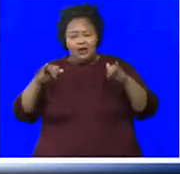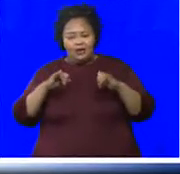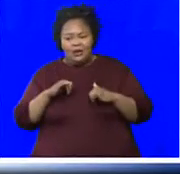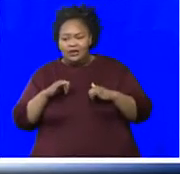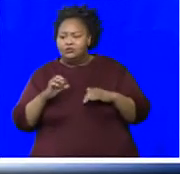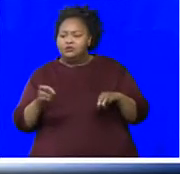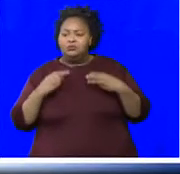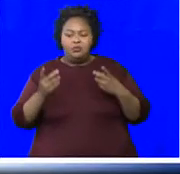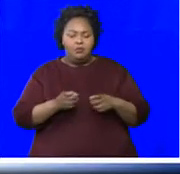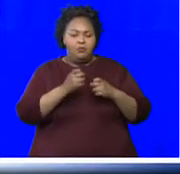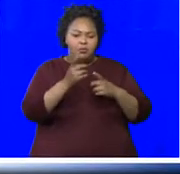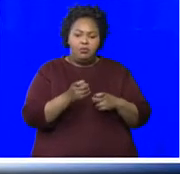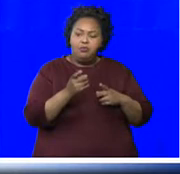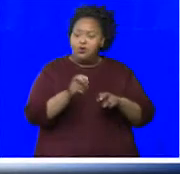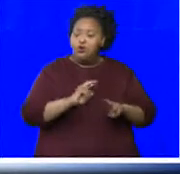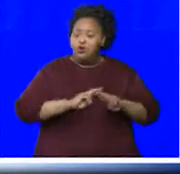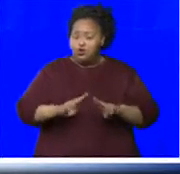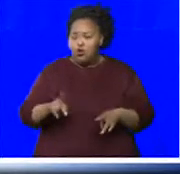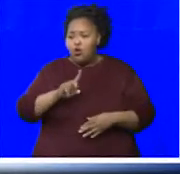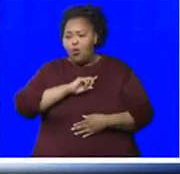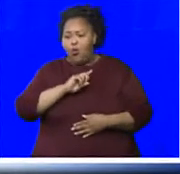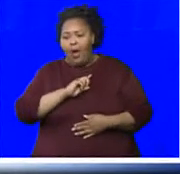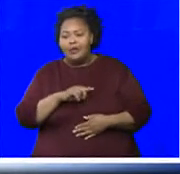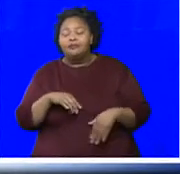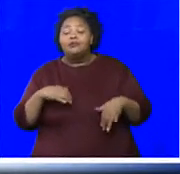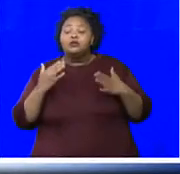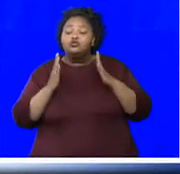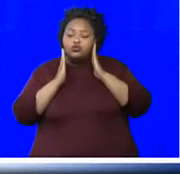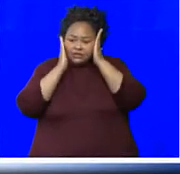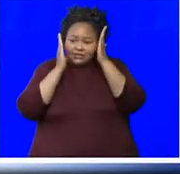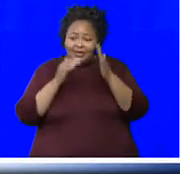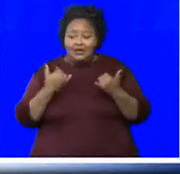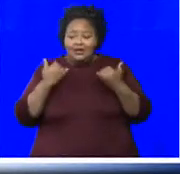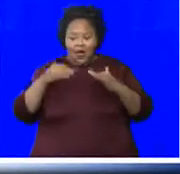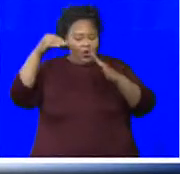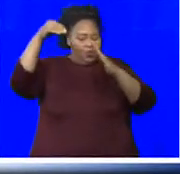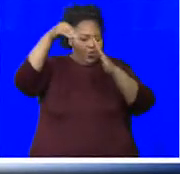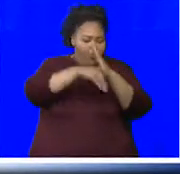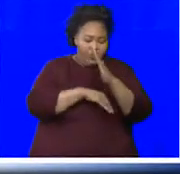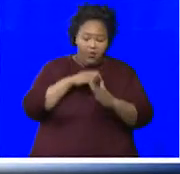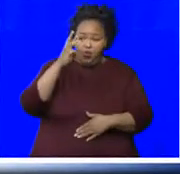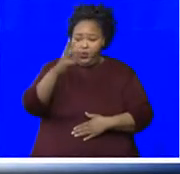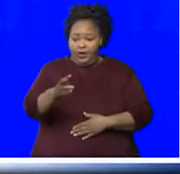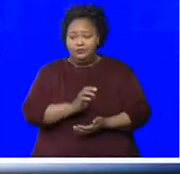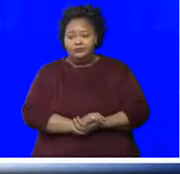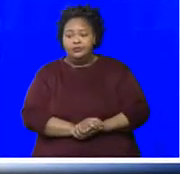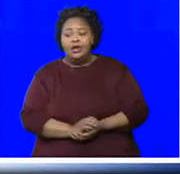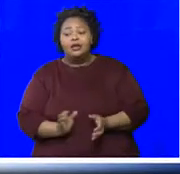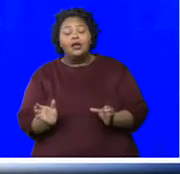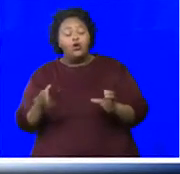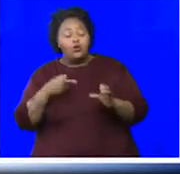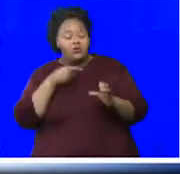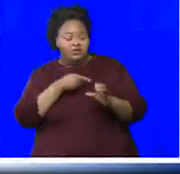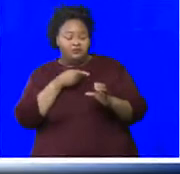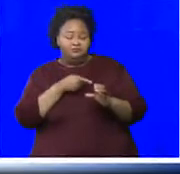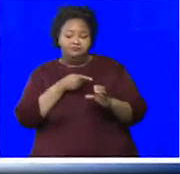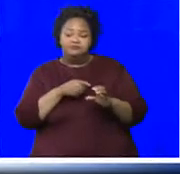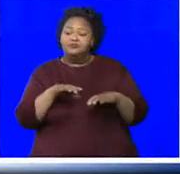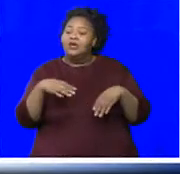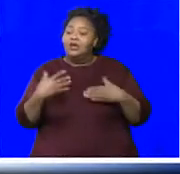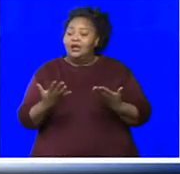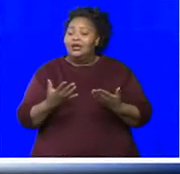sibuyisele emaSwati emuva ngemva kwekusebenta lokungaka. Libandla lelibuke kuvikeleka nekuhlonipheka kwemalungelo eSwati